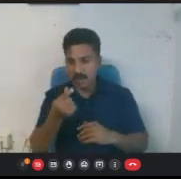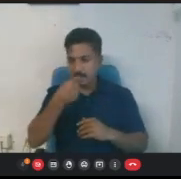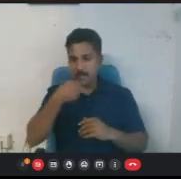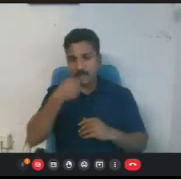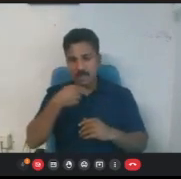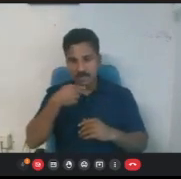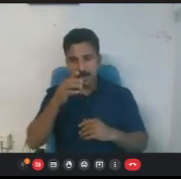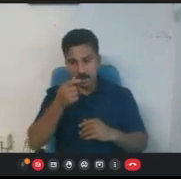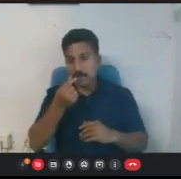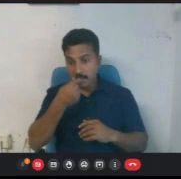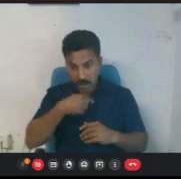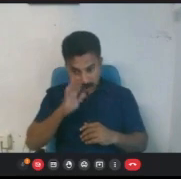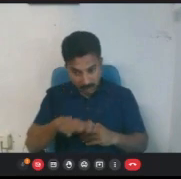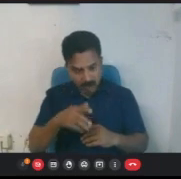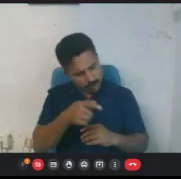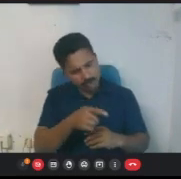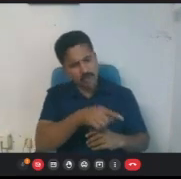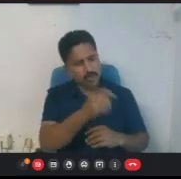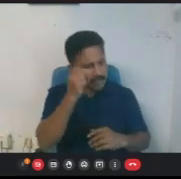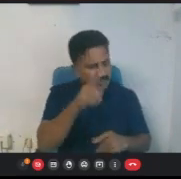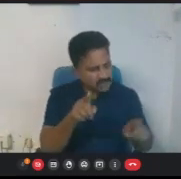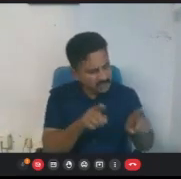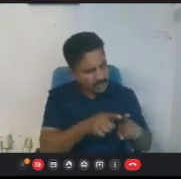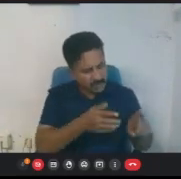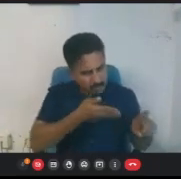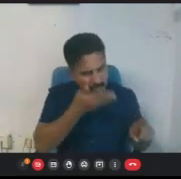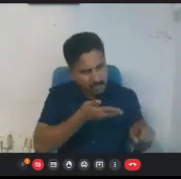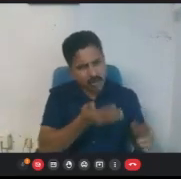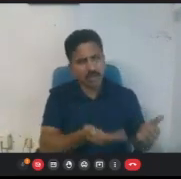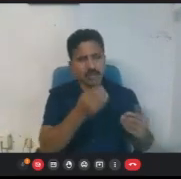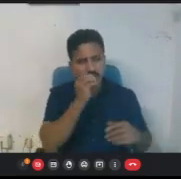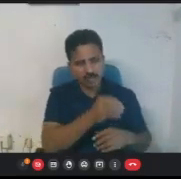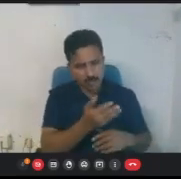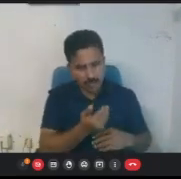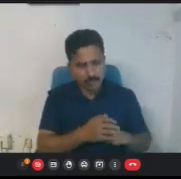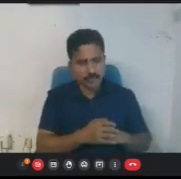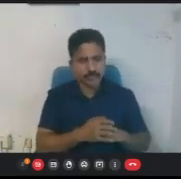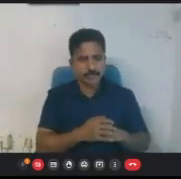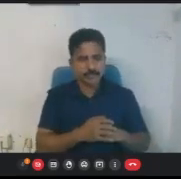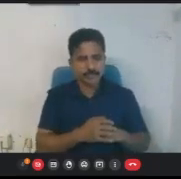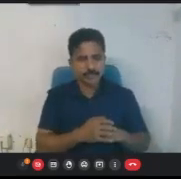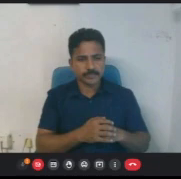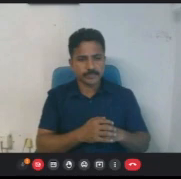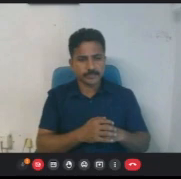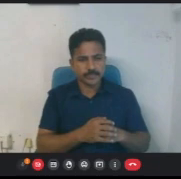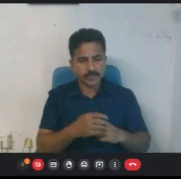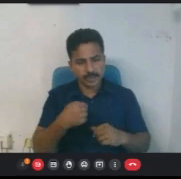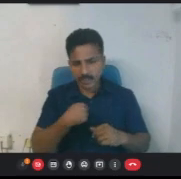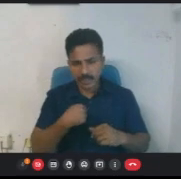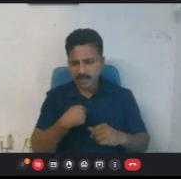അതാണെന്നുണ്ടെങ്കിൽ അത് കുഞ്ഞിന് മനസ്സിലാകുന്ന രീതിയിൽ പറഞ്ഞു കൊടുക്കുക. മെഡിസിൻ കഴിക്കാനുള്ള അതെ മാം, അത് ഞാൻ മെഡിസിൻ